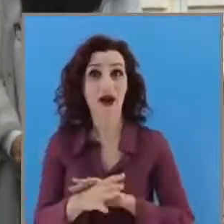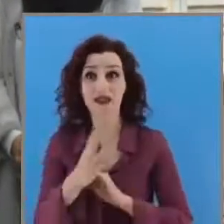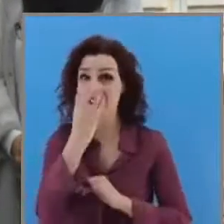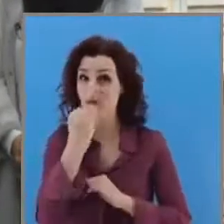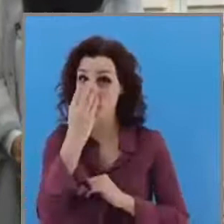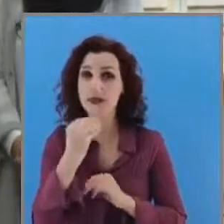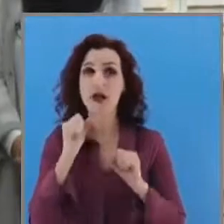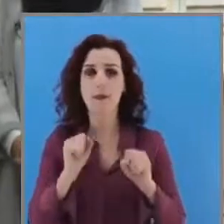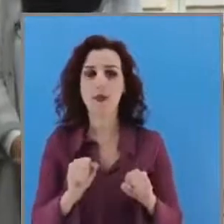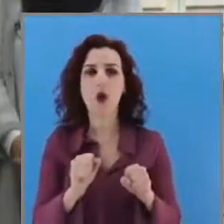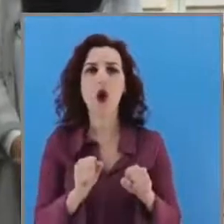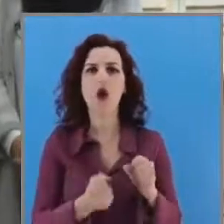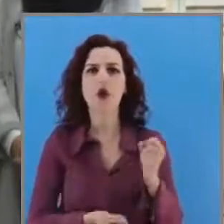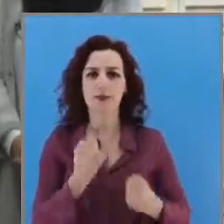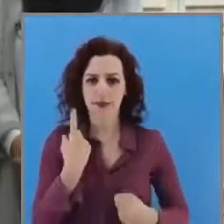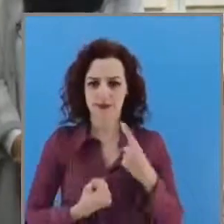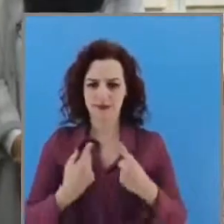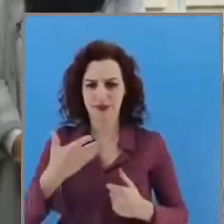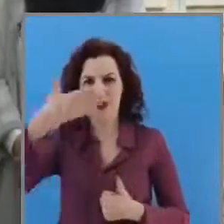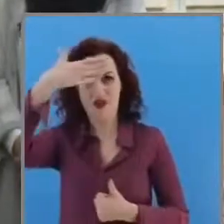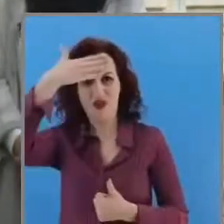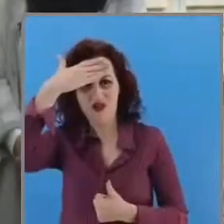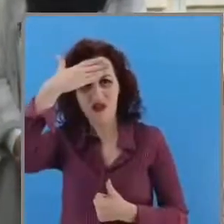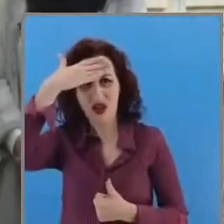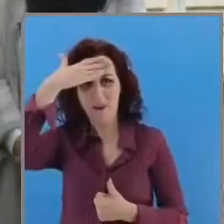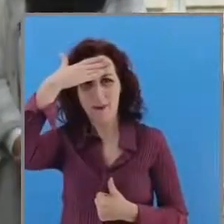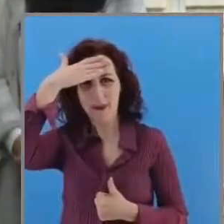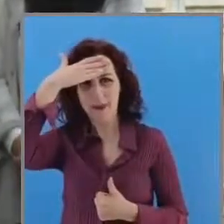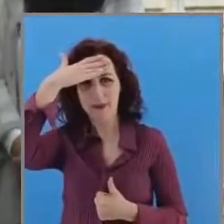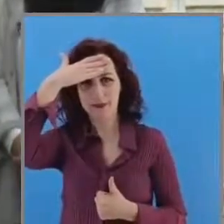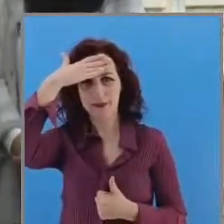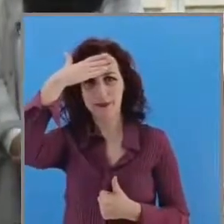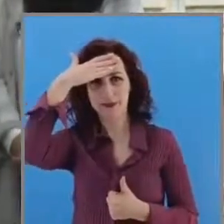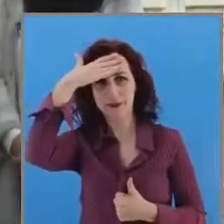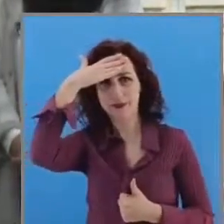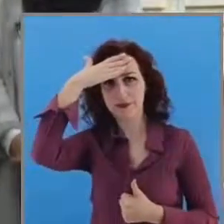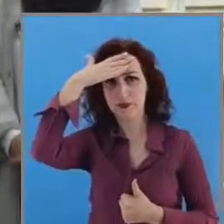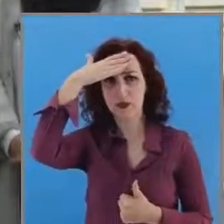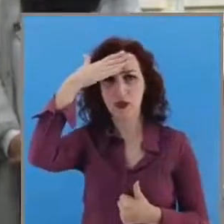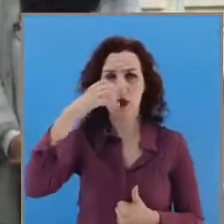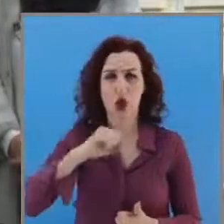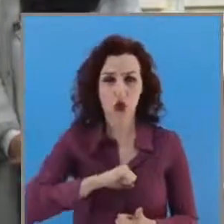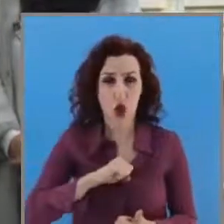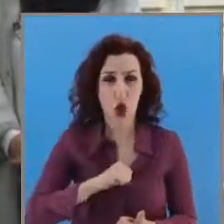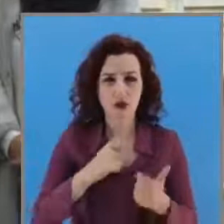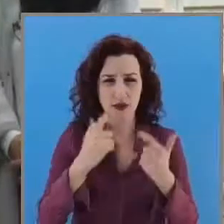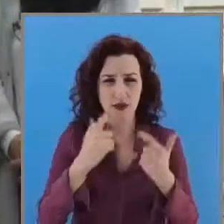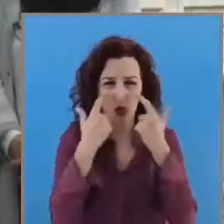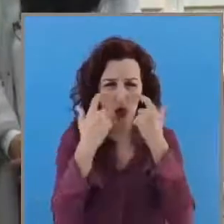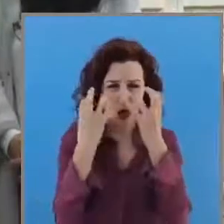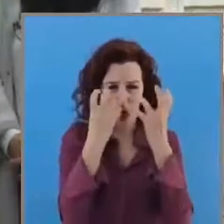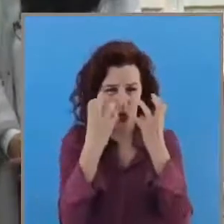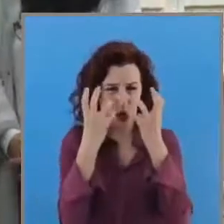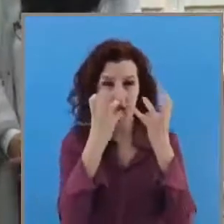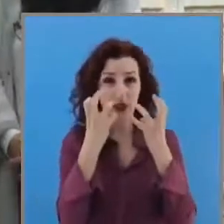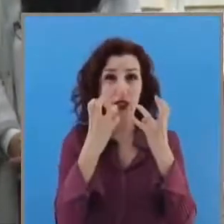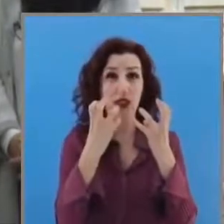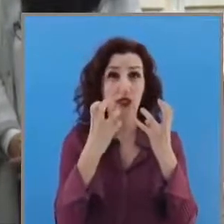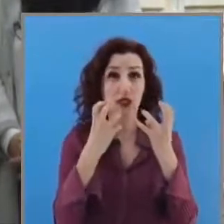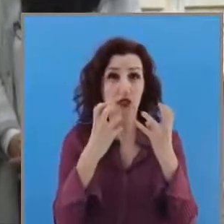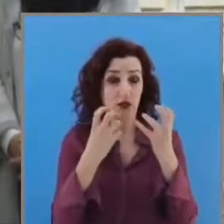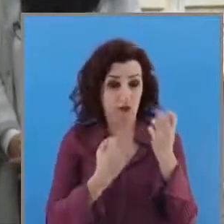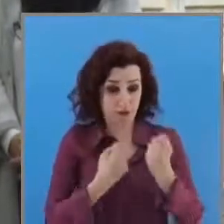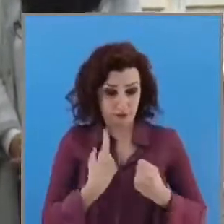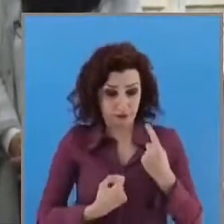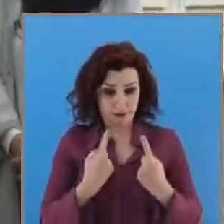analoghi che sono la febbre, che sono la tosse, anche gli occhi arrossati. Ecco, avere la